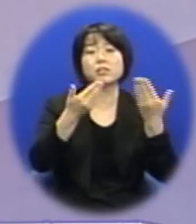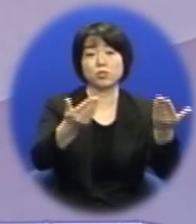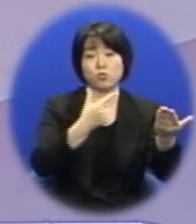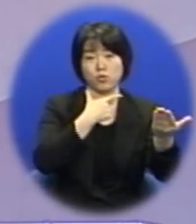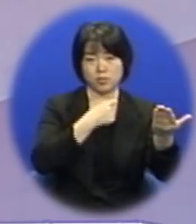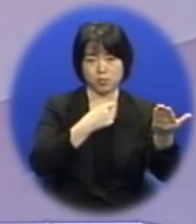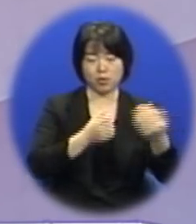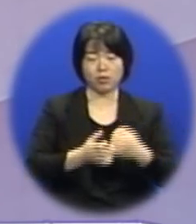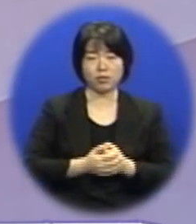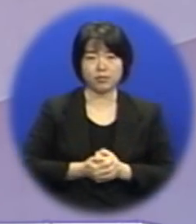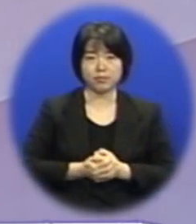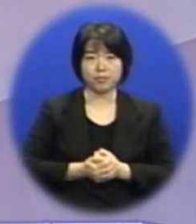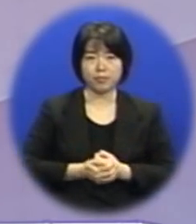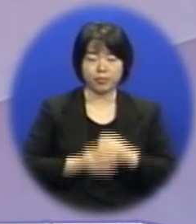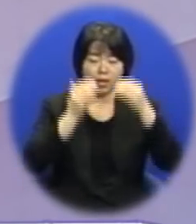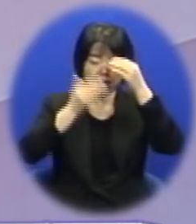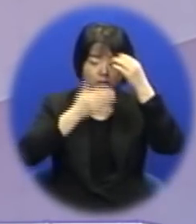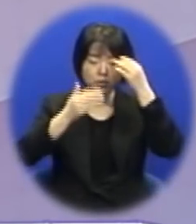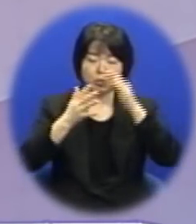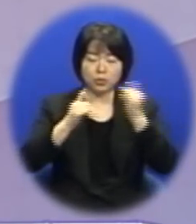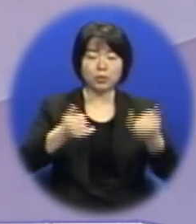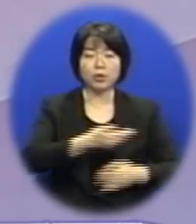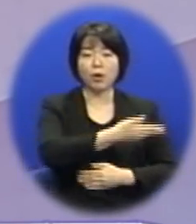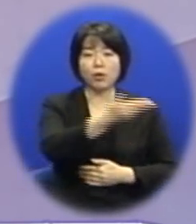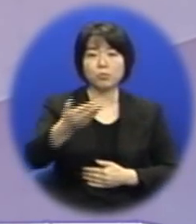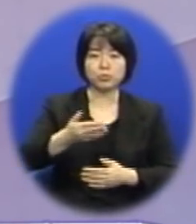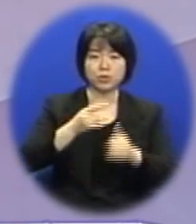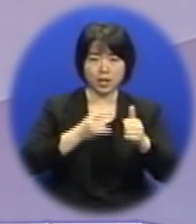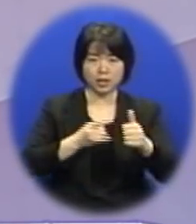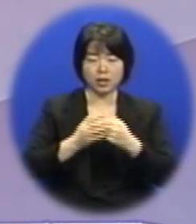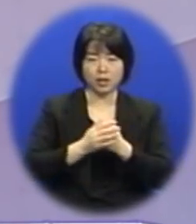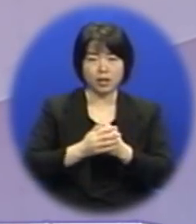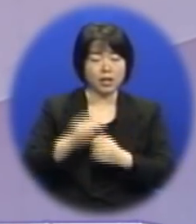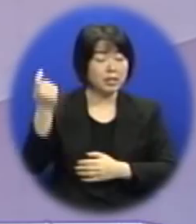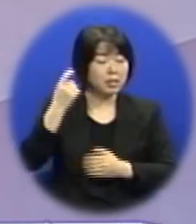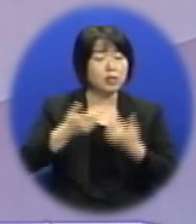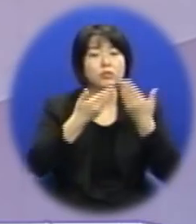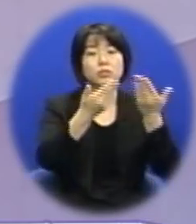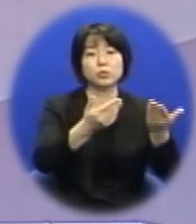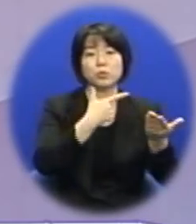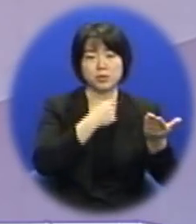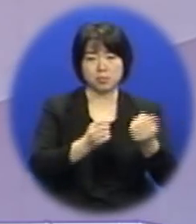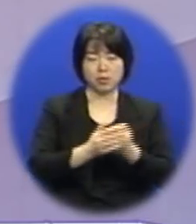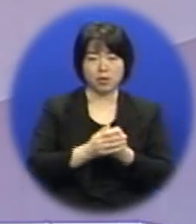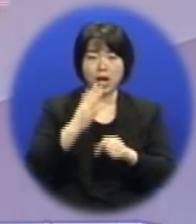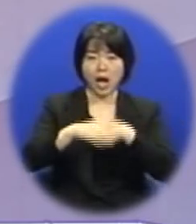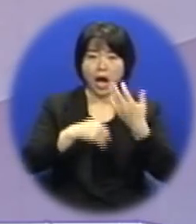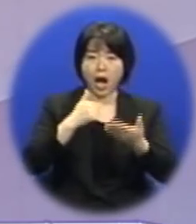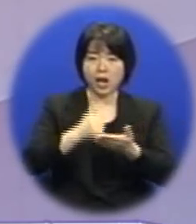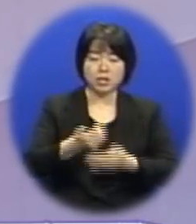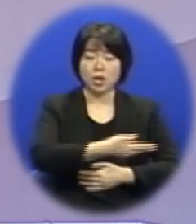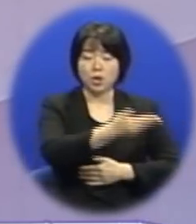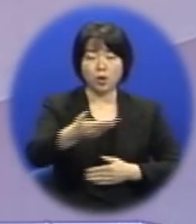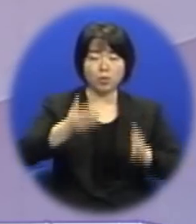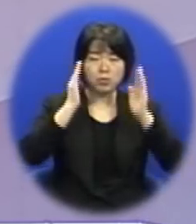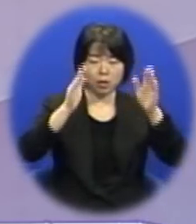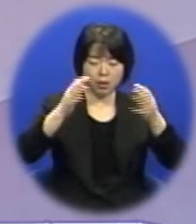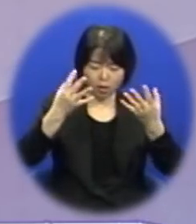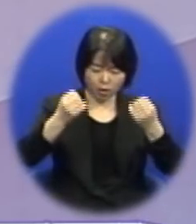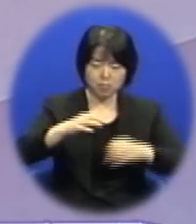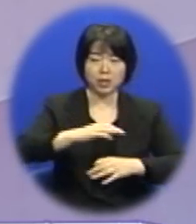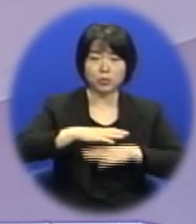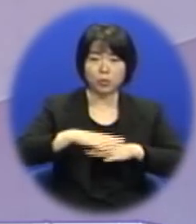싶었어요. 성도들 여러분에게 들려주고 싶어요. 하나님은 여러분을 향한 얼마나 놀라운 계획을 가지고